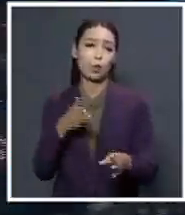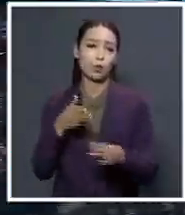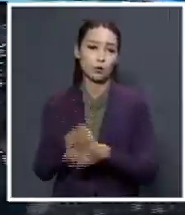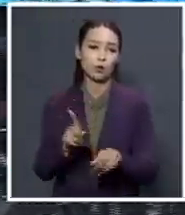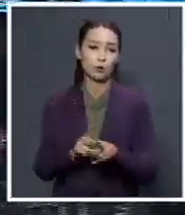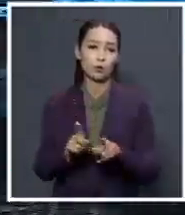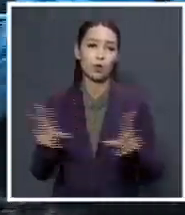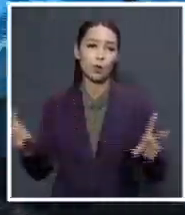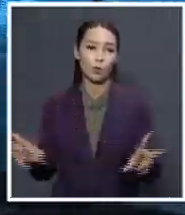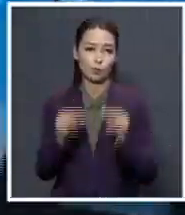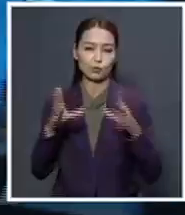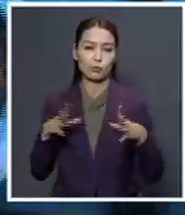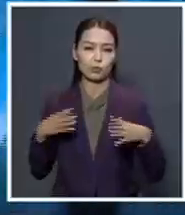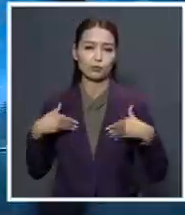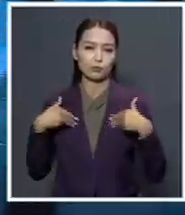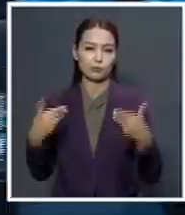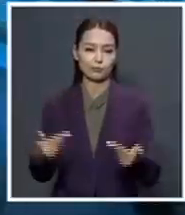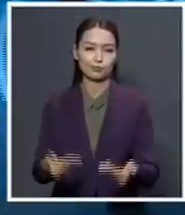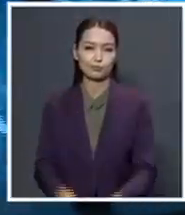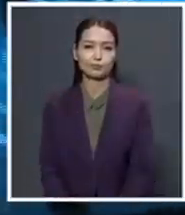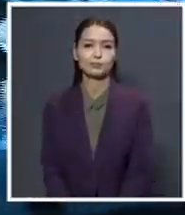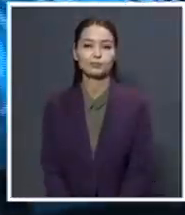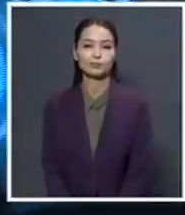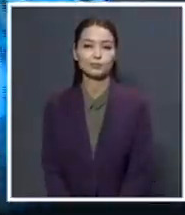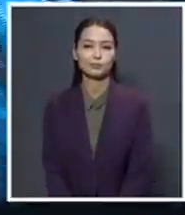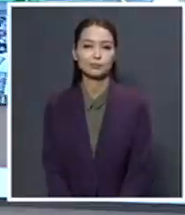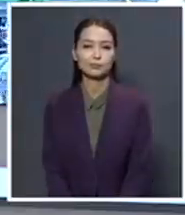сәттілік тіледі. Армангүл Тоқтамұрат, ұлттық арна.